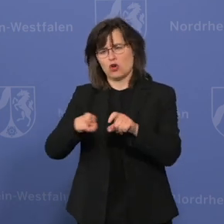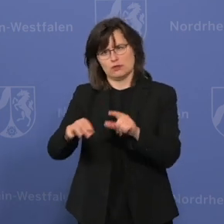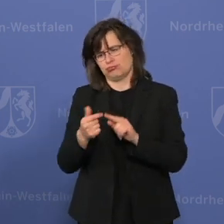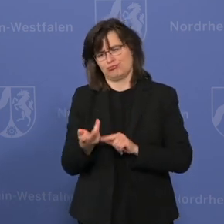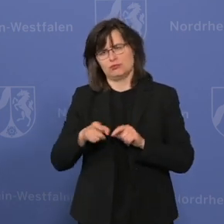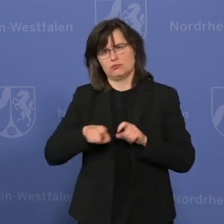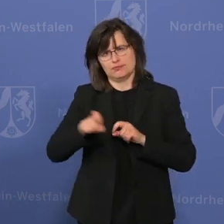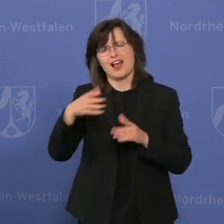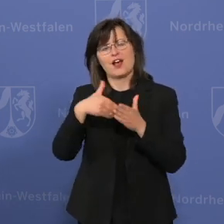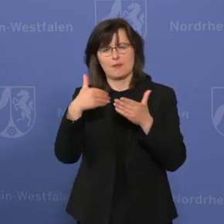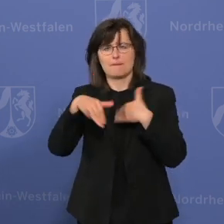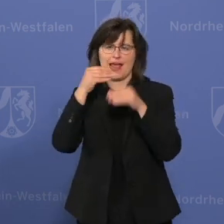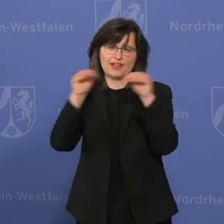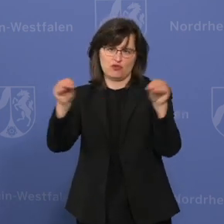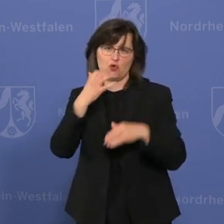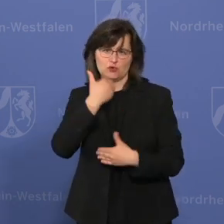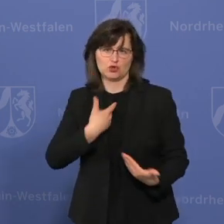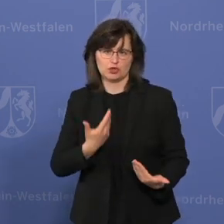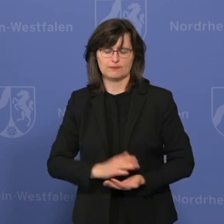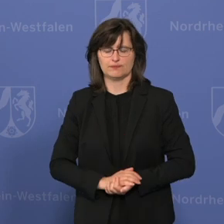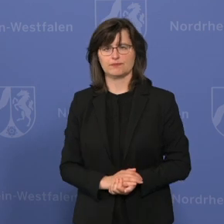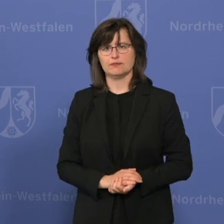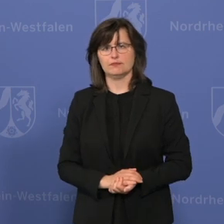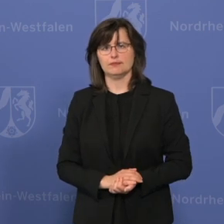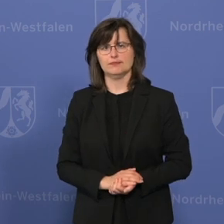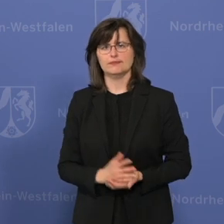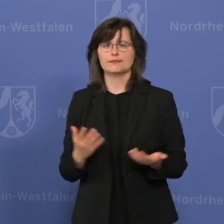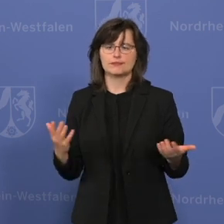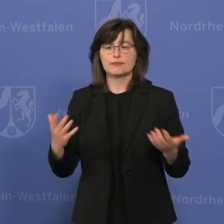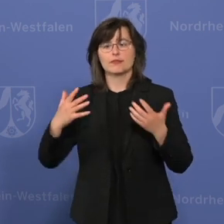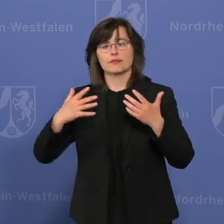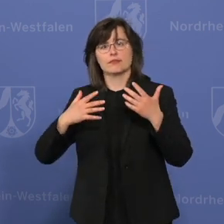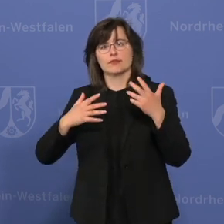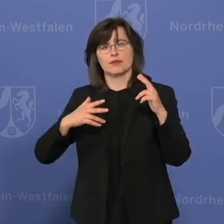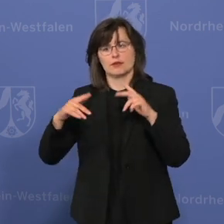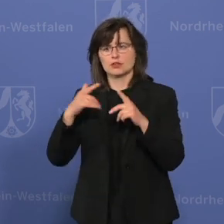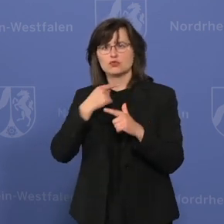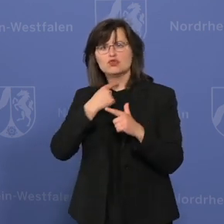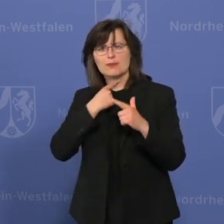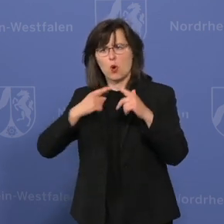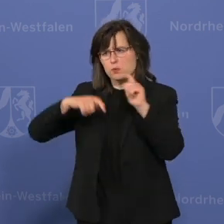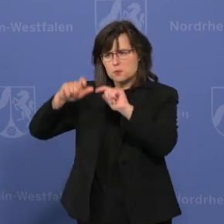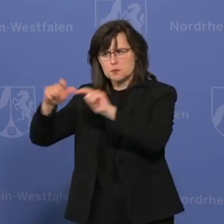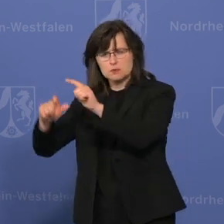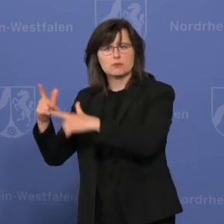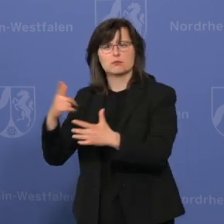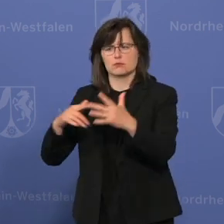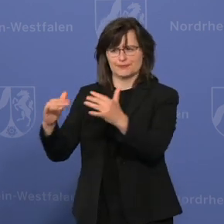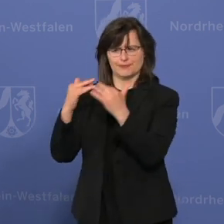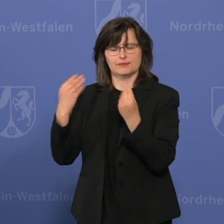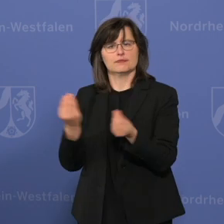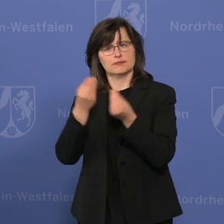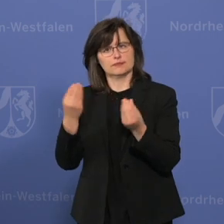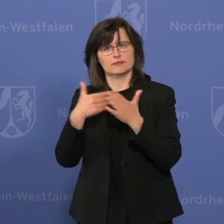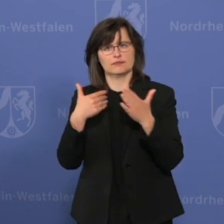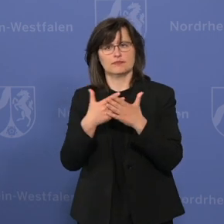informieren. Die Stimmungsindikatoren deuten darauf hin, dass die wirtschaftliche Abwärtsentwicklung stärker ausfallen könnte, als die Institute